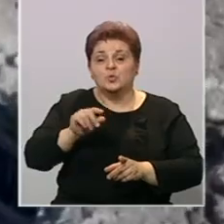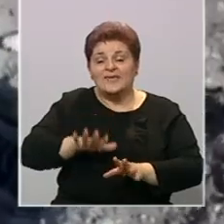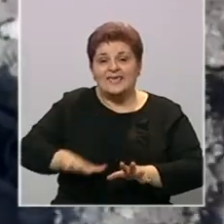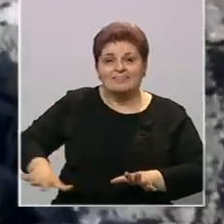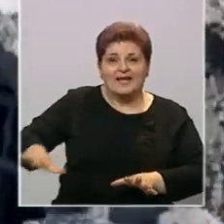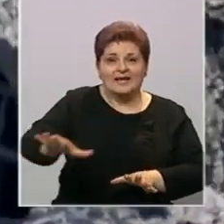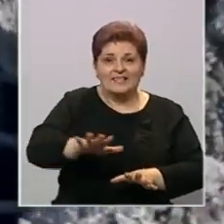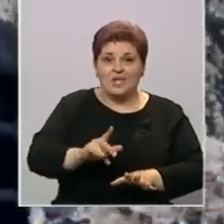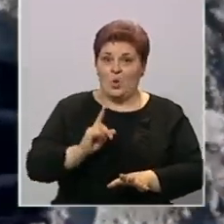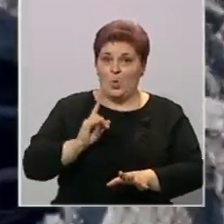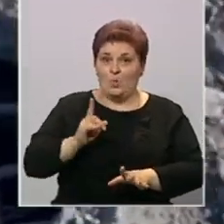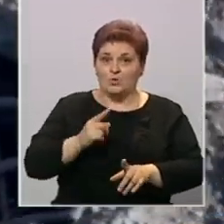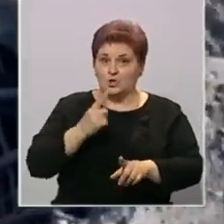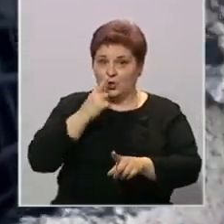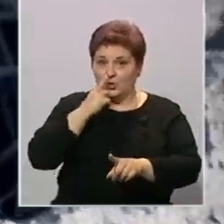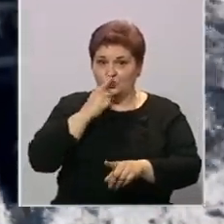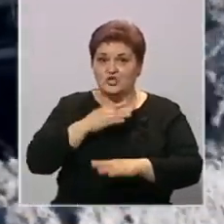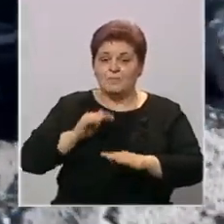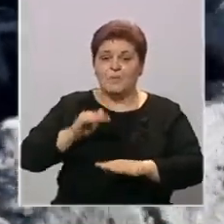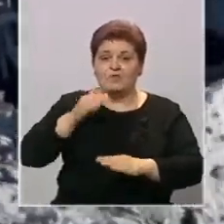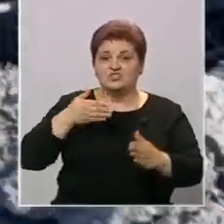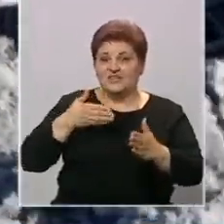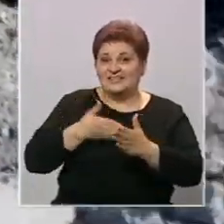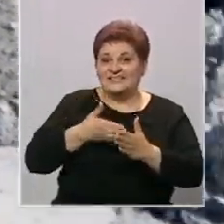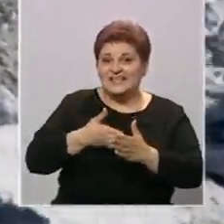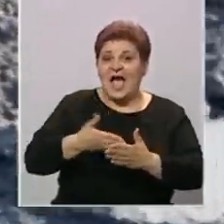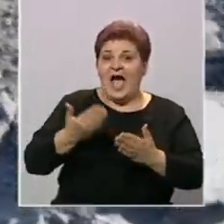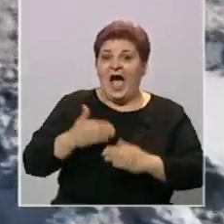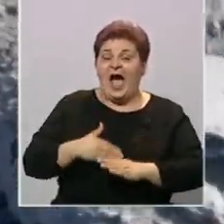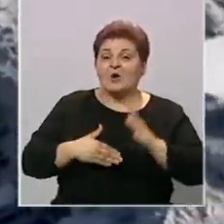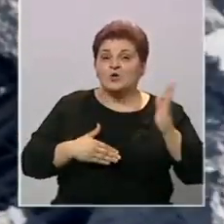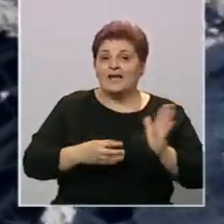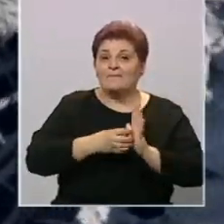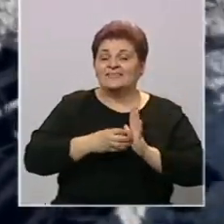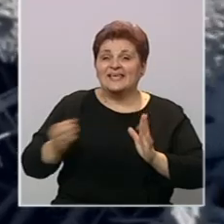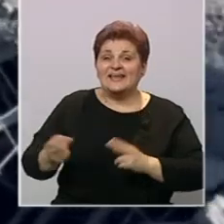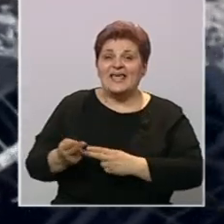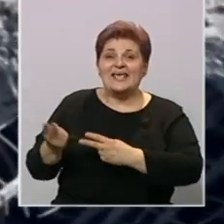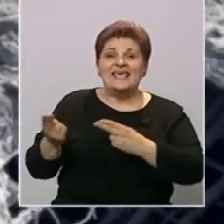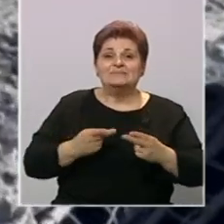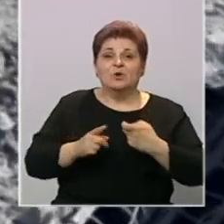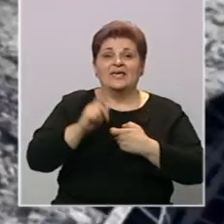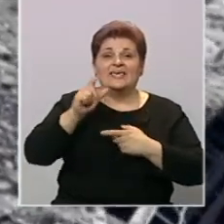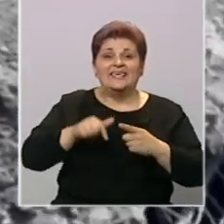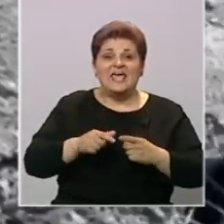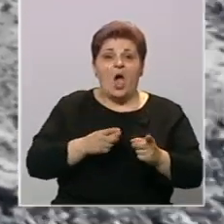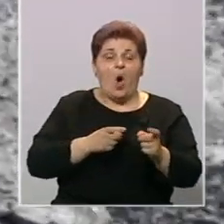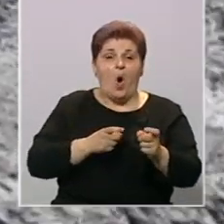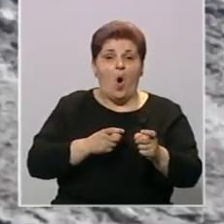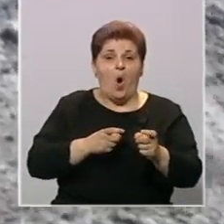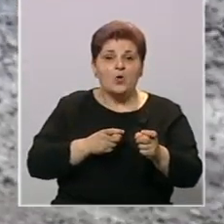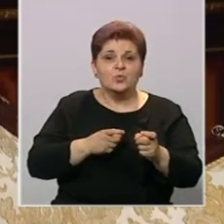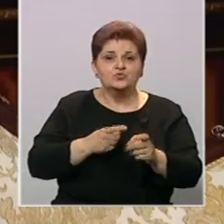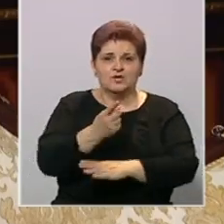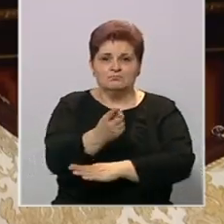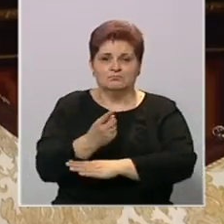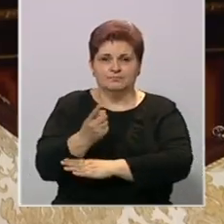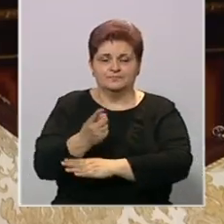teritorije. Upozorio je da će Rusija dalje povećavati ciljeve ako Zapad nastavi da isporučuje Kijevu oružje dugog